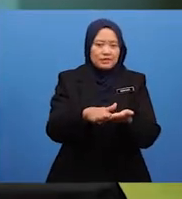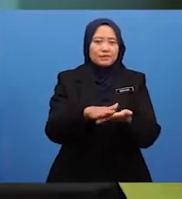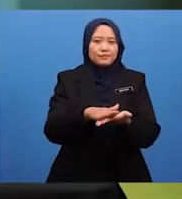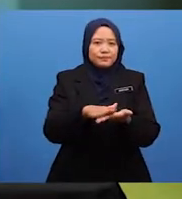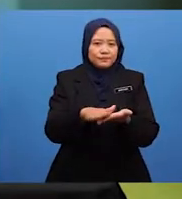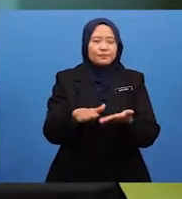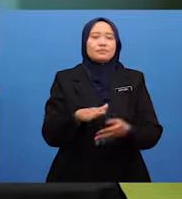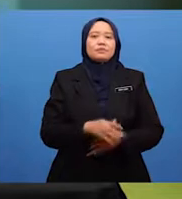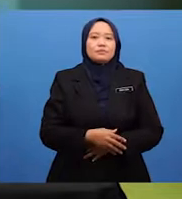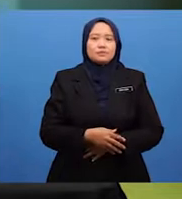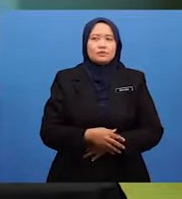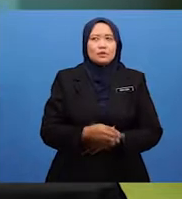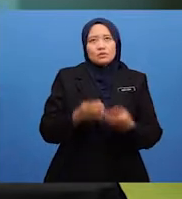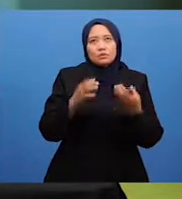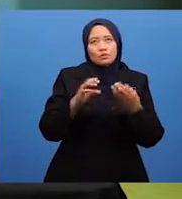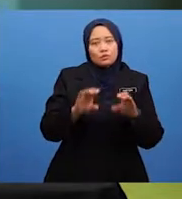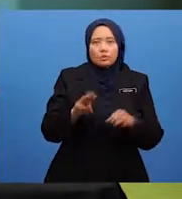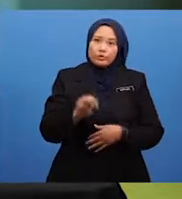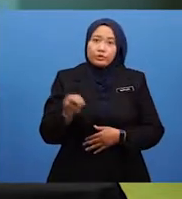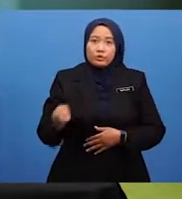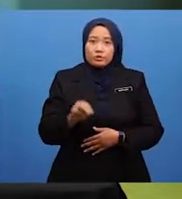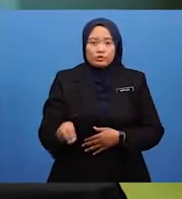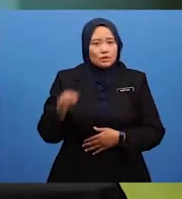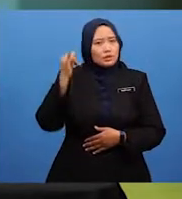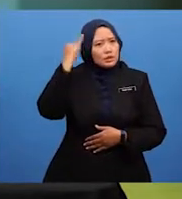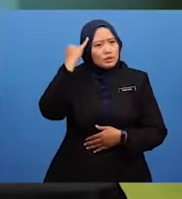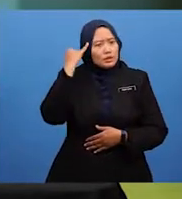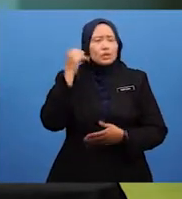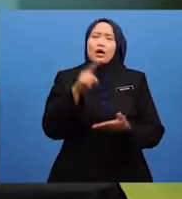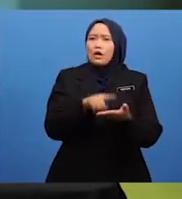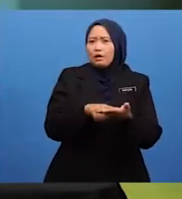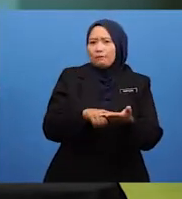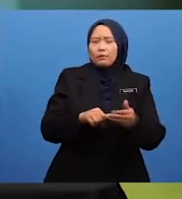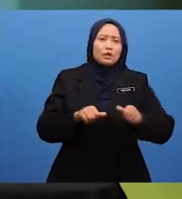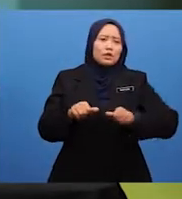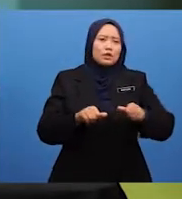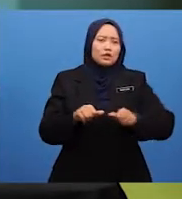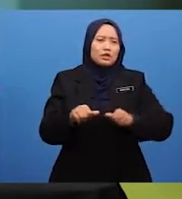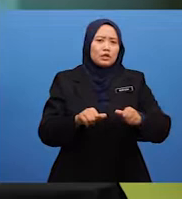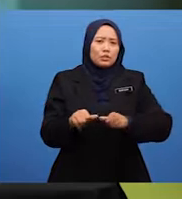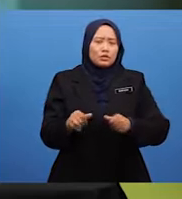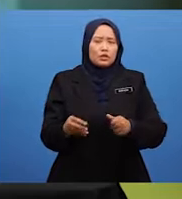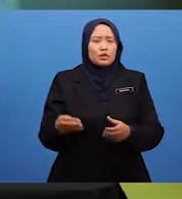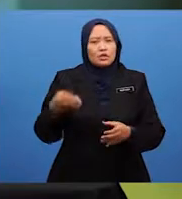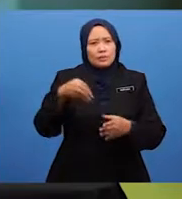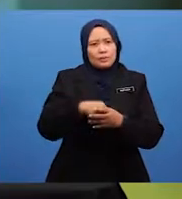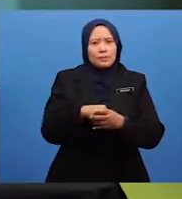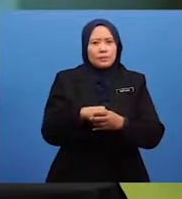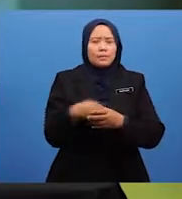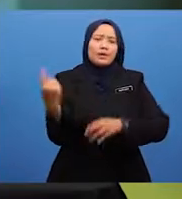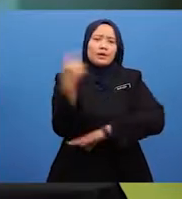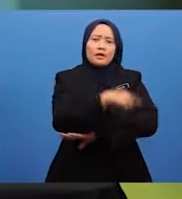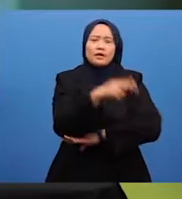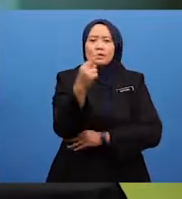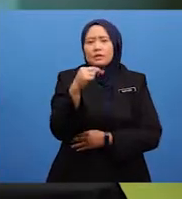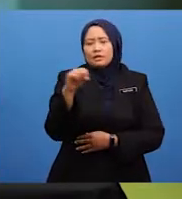Sekarang, cuba murid-murid ingat semula. Apakah aktiviti seharian yang melibatkan